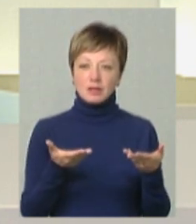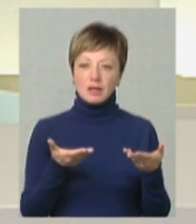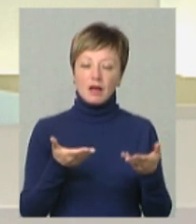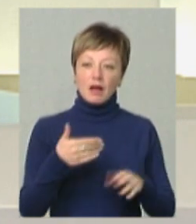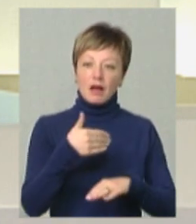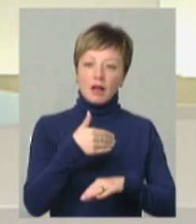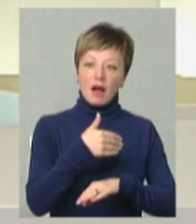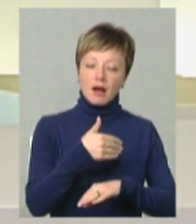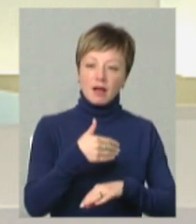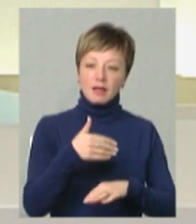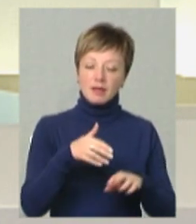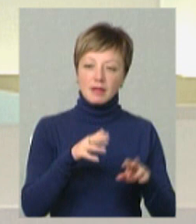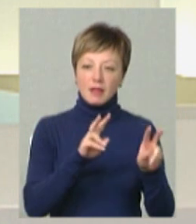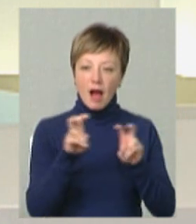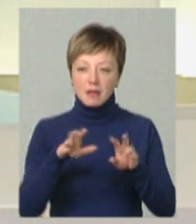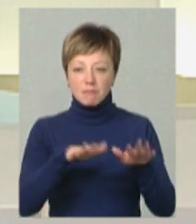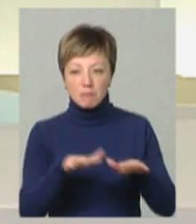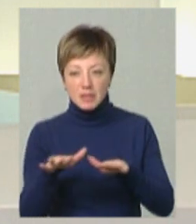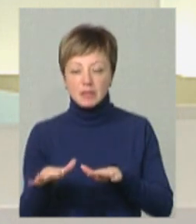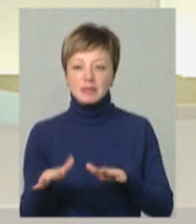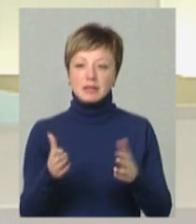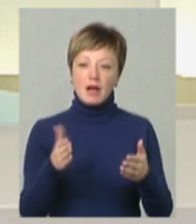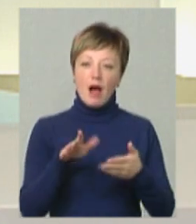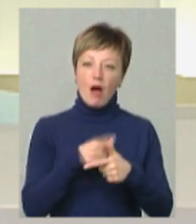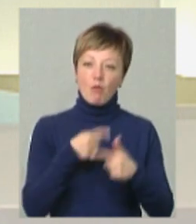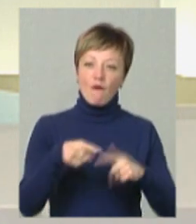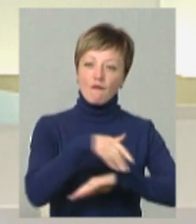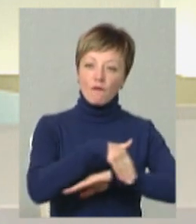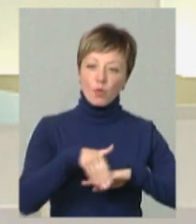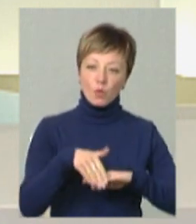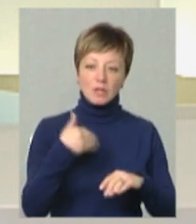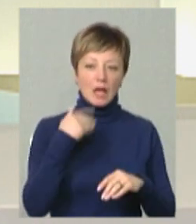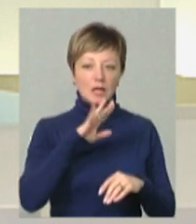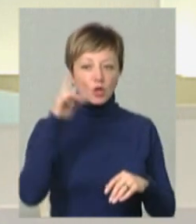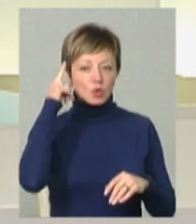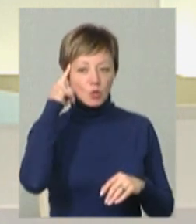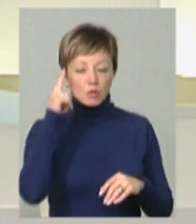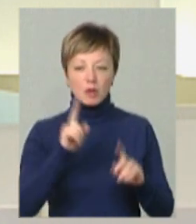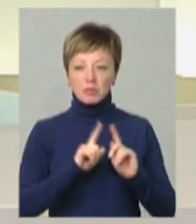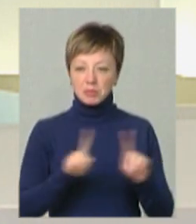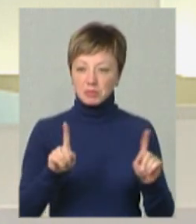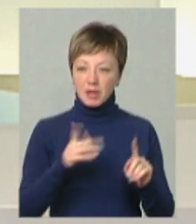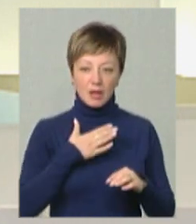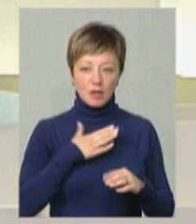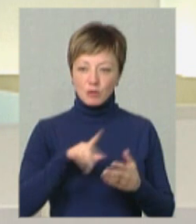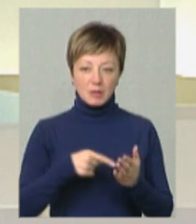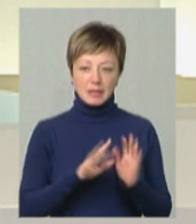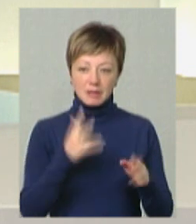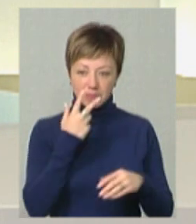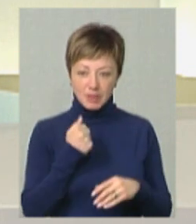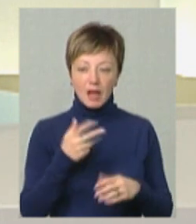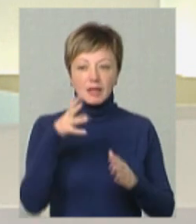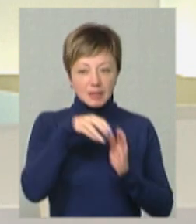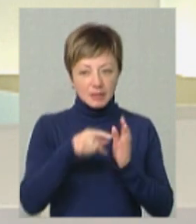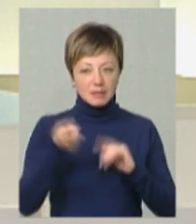топонімів чи, наприклад, принагідно вулиць, я не думаю, що воно таке аж незвичне для нашого міста, тому що, якщо